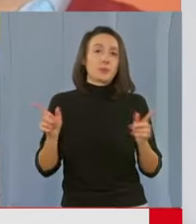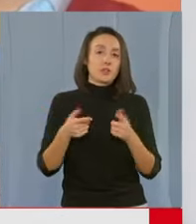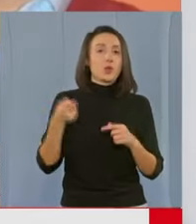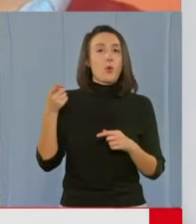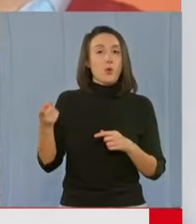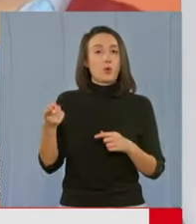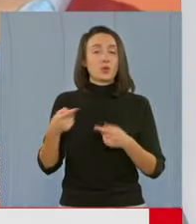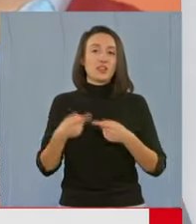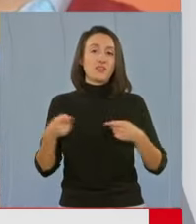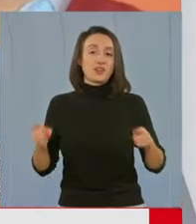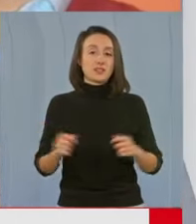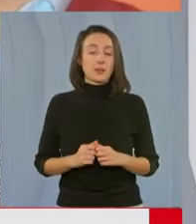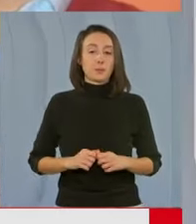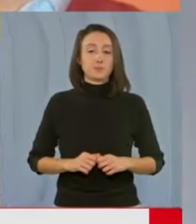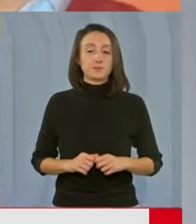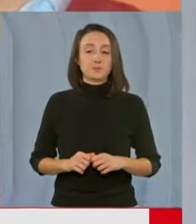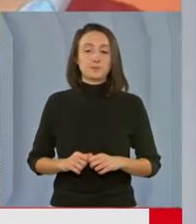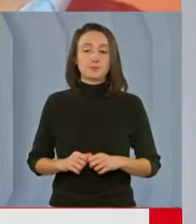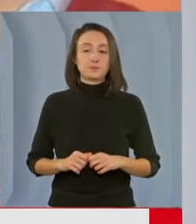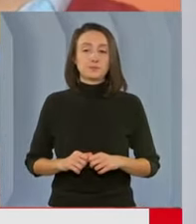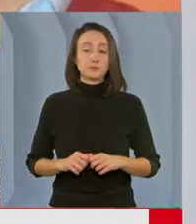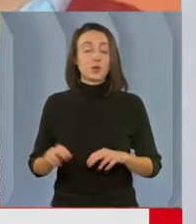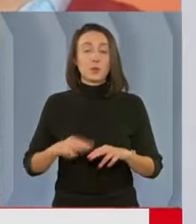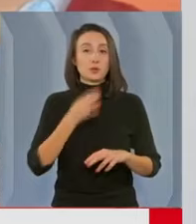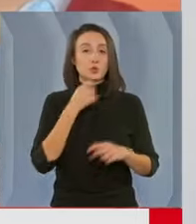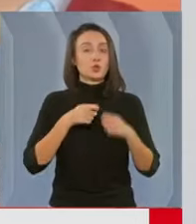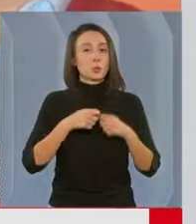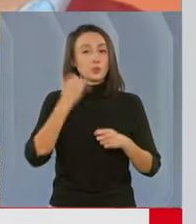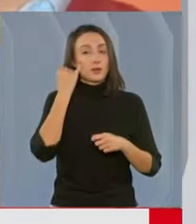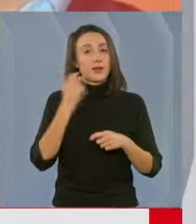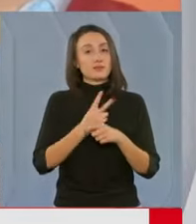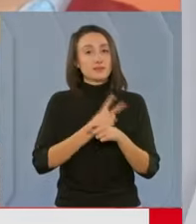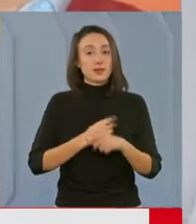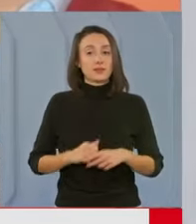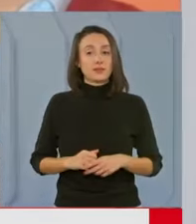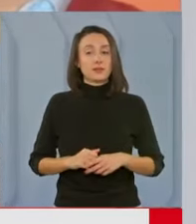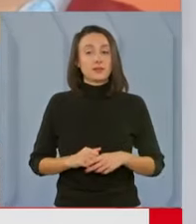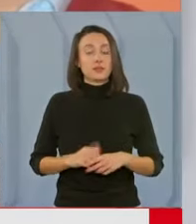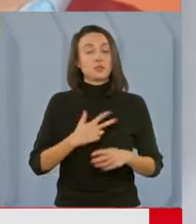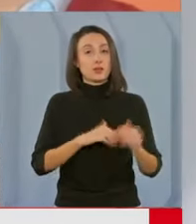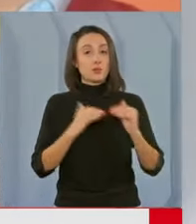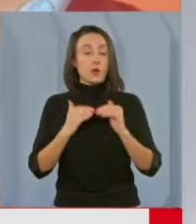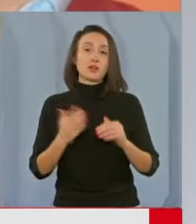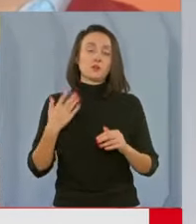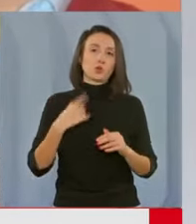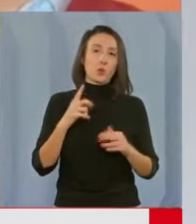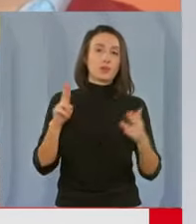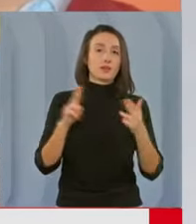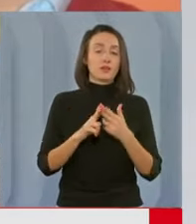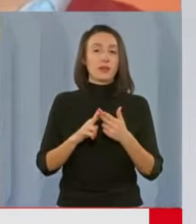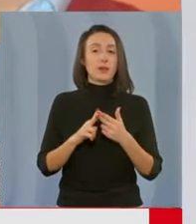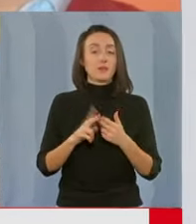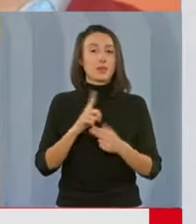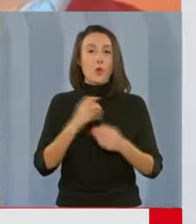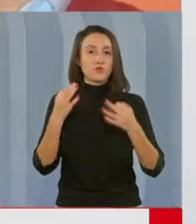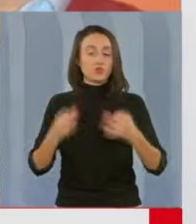acolo, erau într-o, după cum spunea domnul secretar de stat Alexandru de la PSD, erau într-o întâlnire